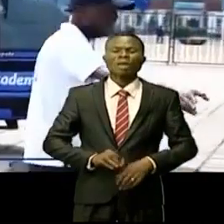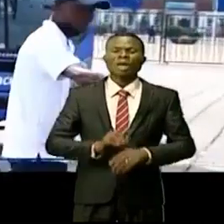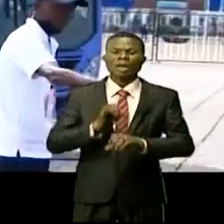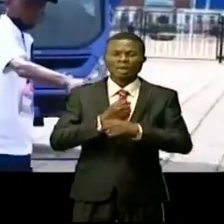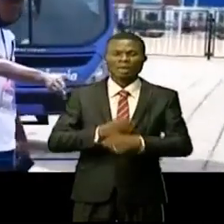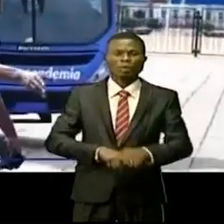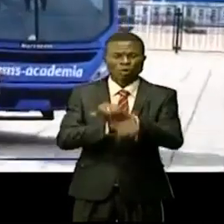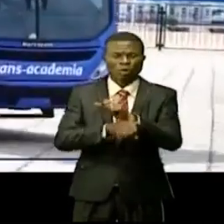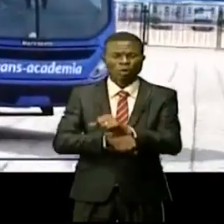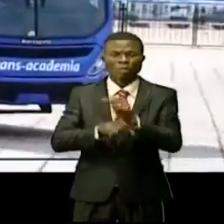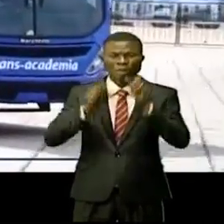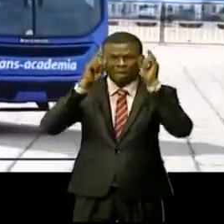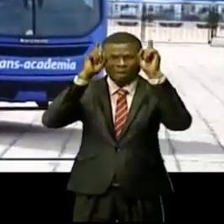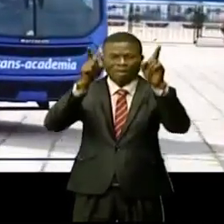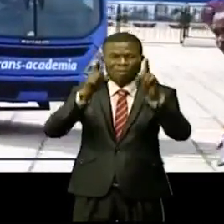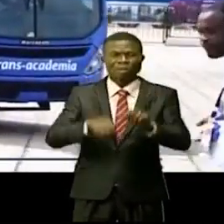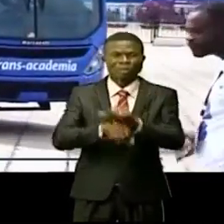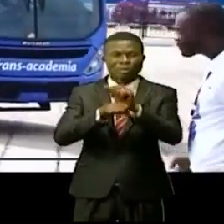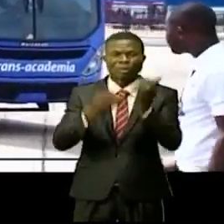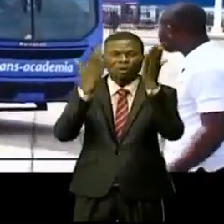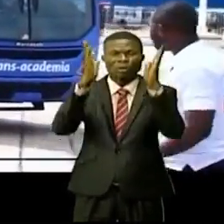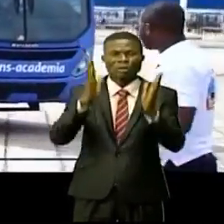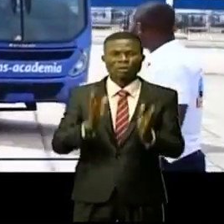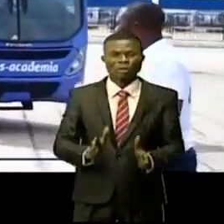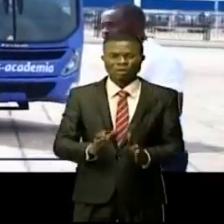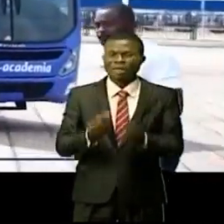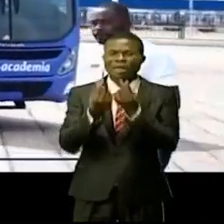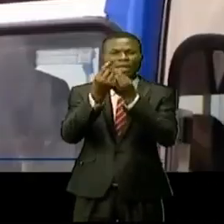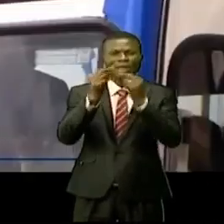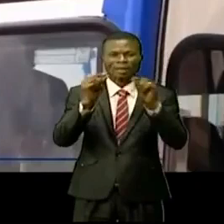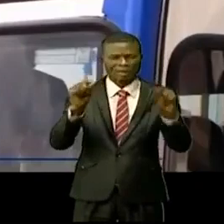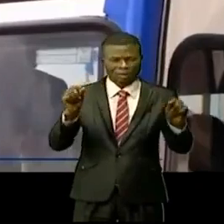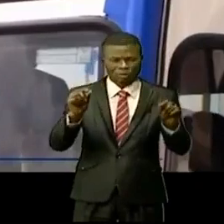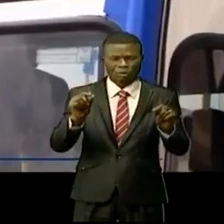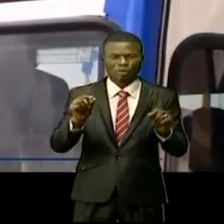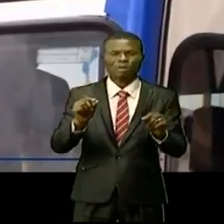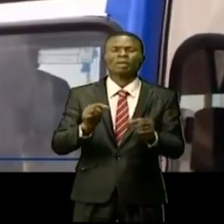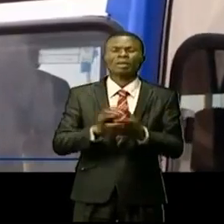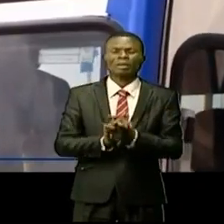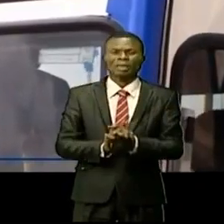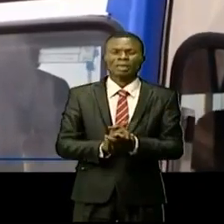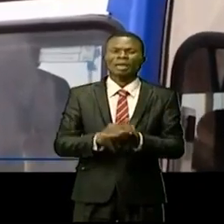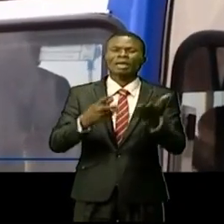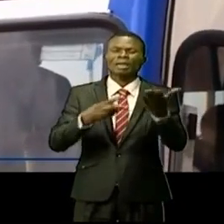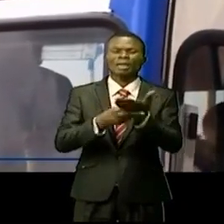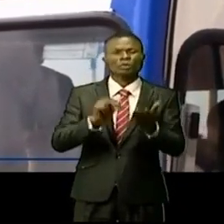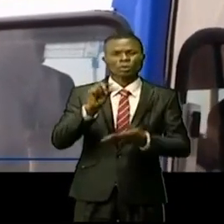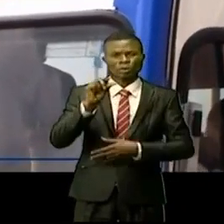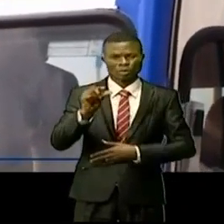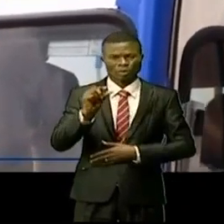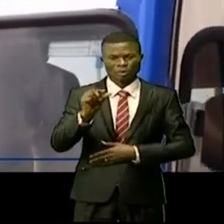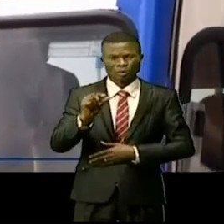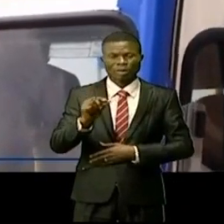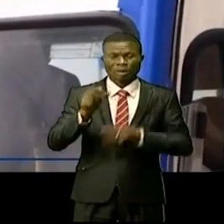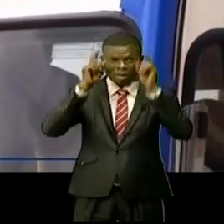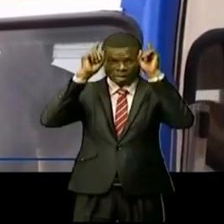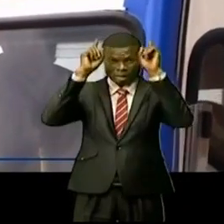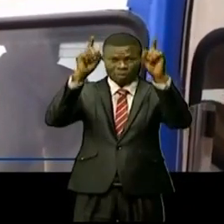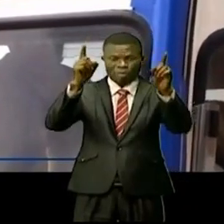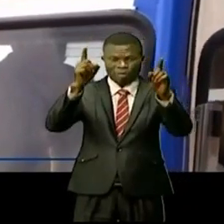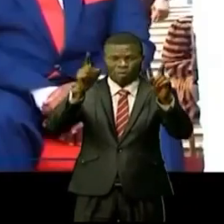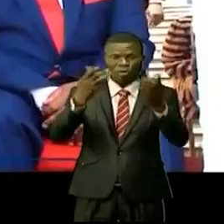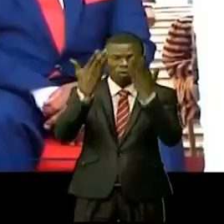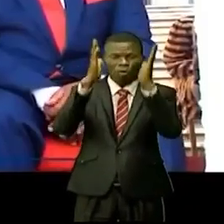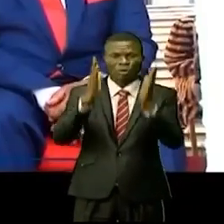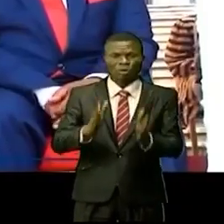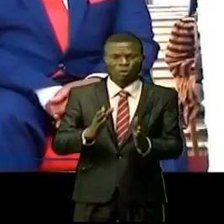de transport pour étudiants avec des lignes dédiées. Avec une tarification spéciale, TransAcadémia est un réseau de